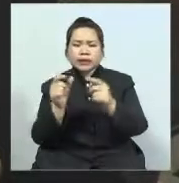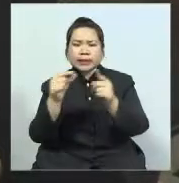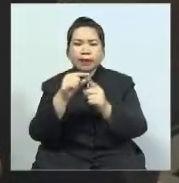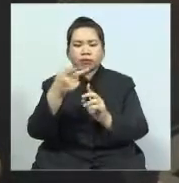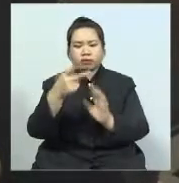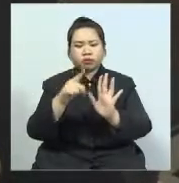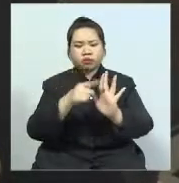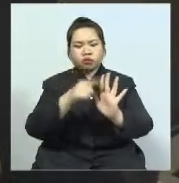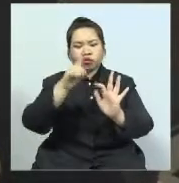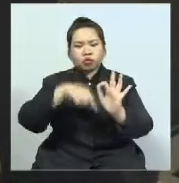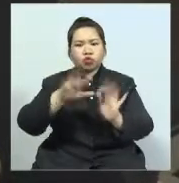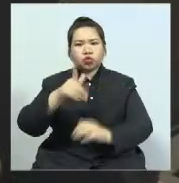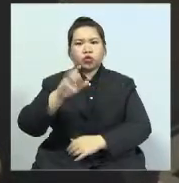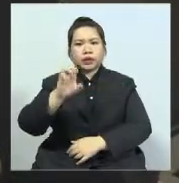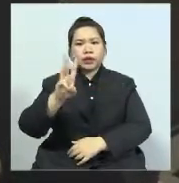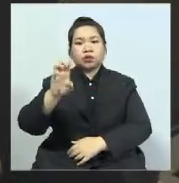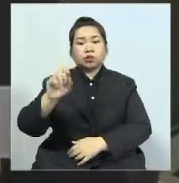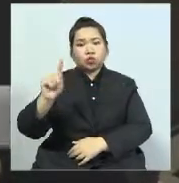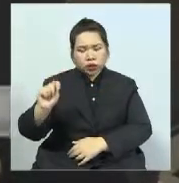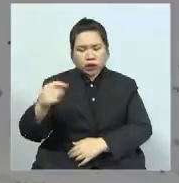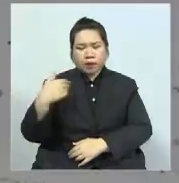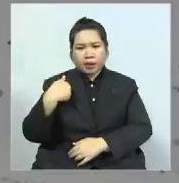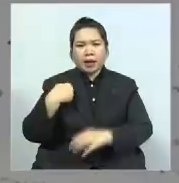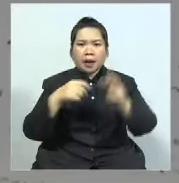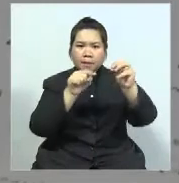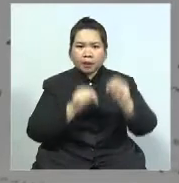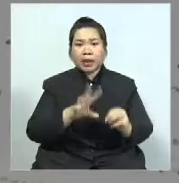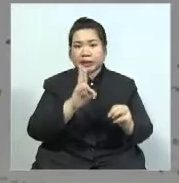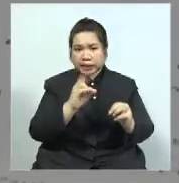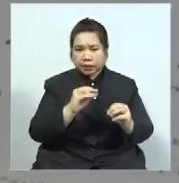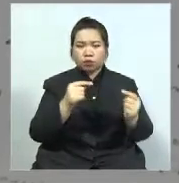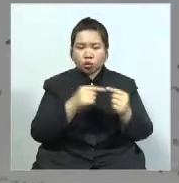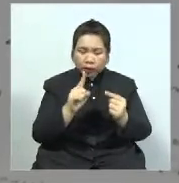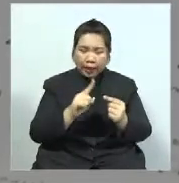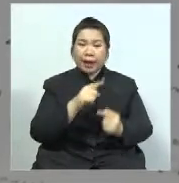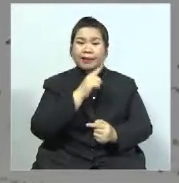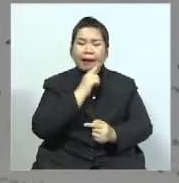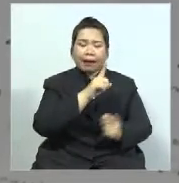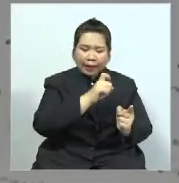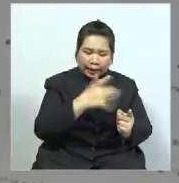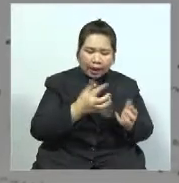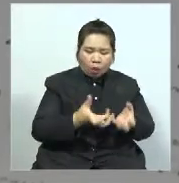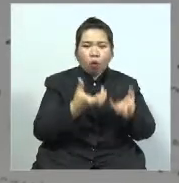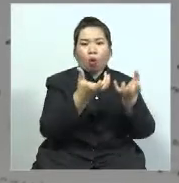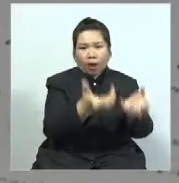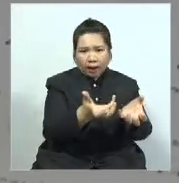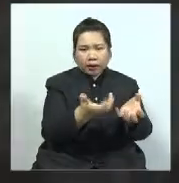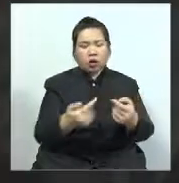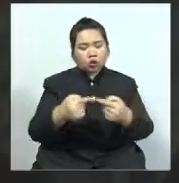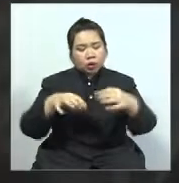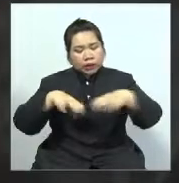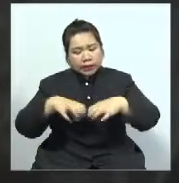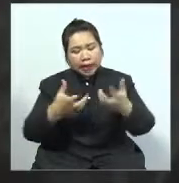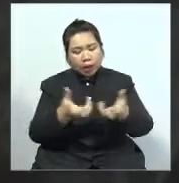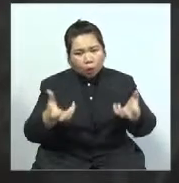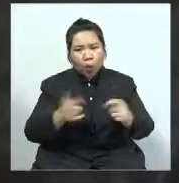ทบัญญัติ70มาตราด้วยกันซึ่งก็จะมอบสิทธิ์ในการให้แล้วก็รับมรดกการทำนิติกรรมการจัดการทรัพย์สินร่วมกันระ